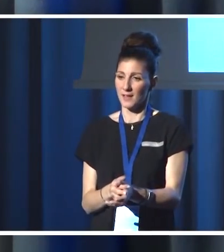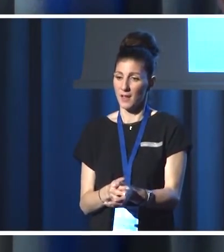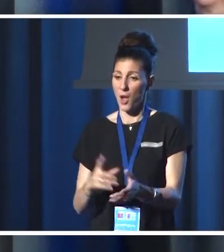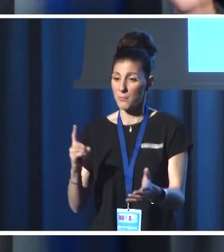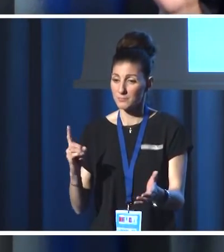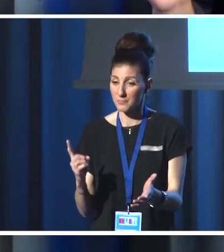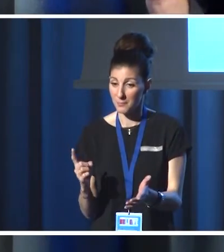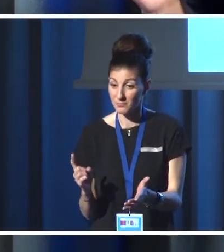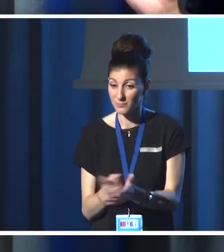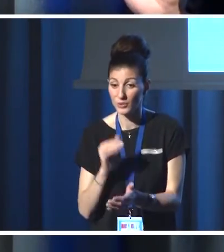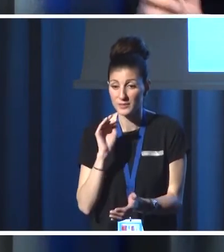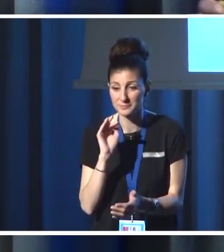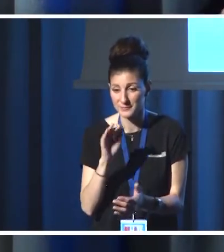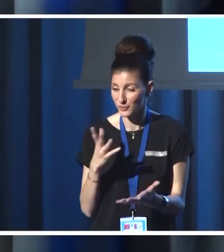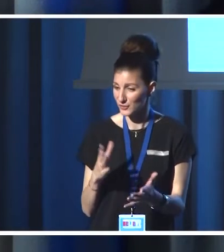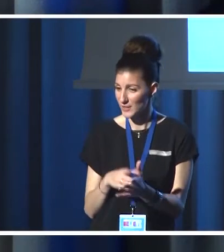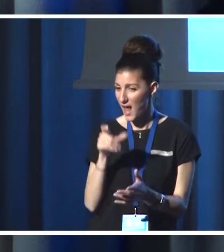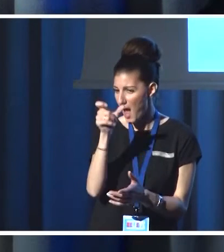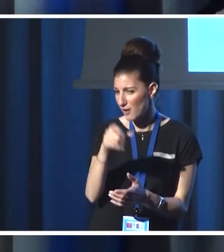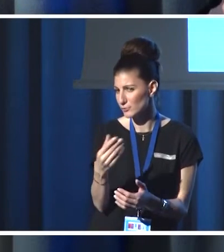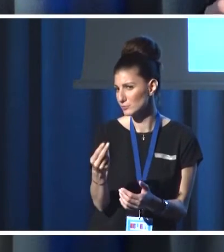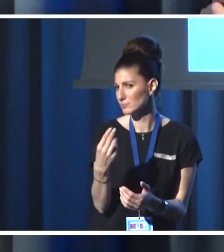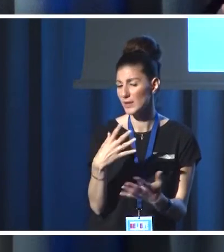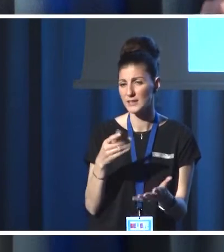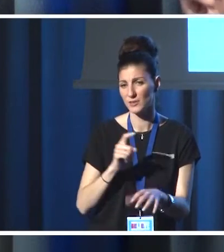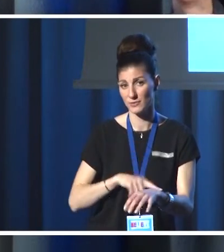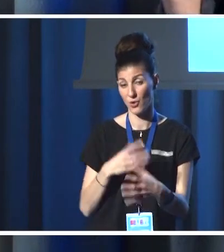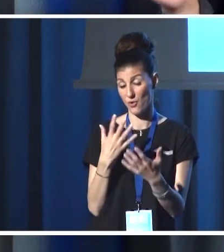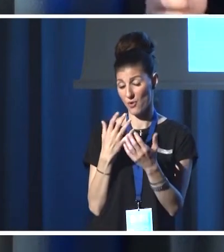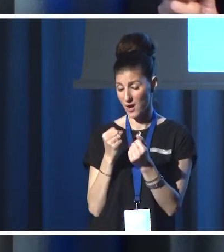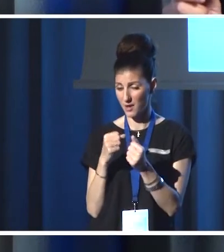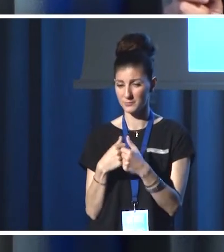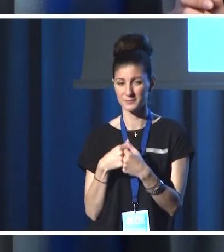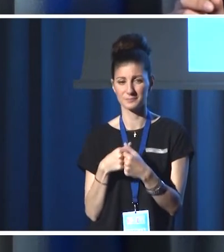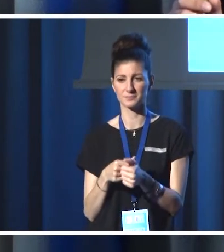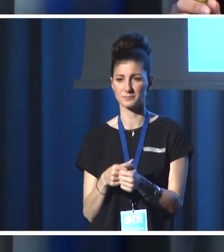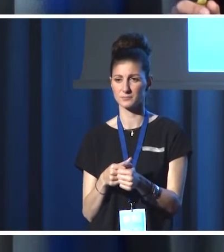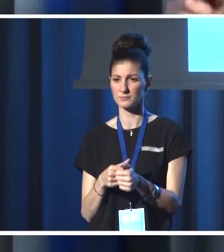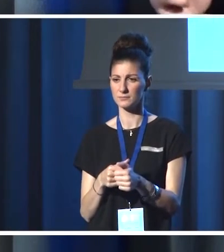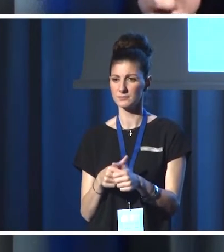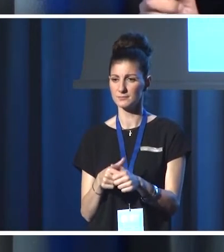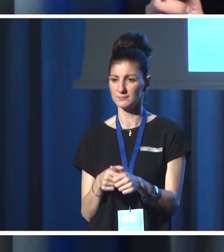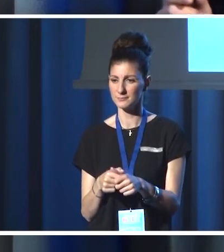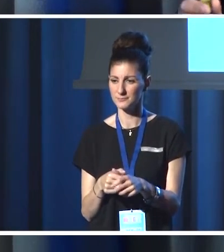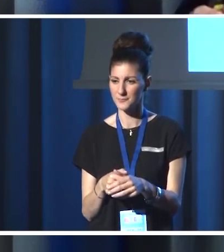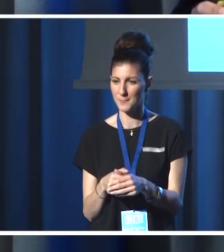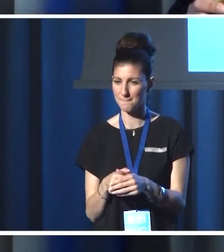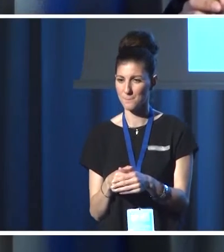χρόνο και θα πω ότι αυτός